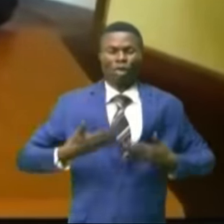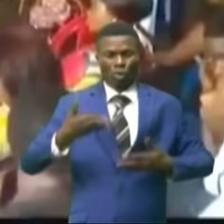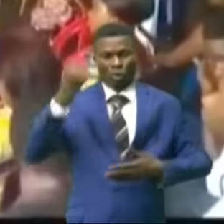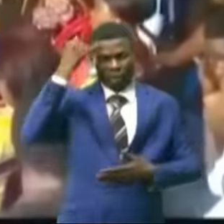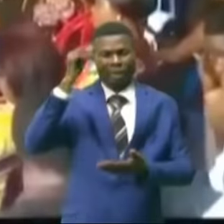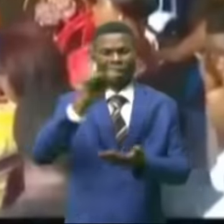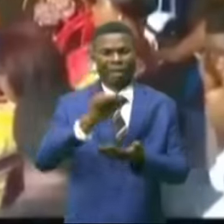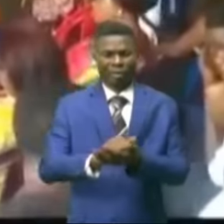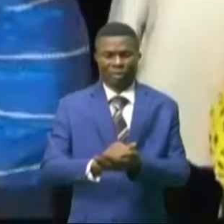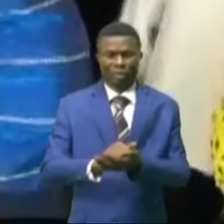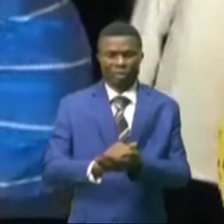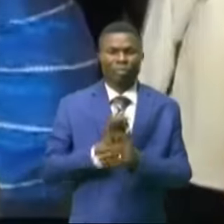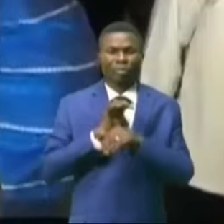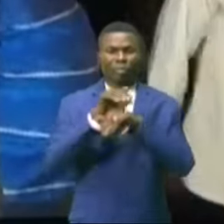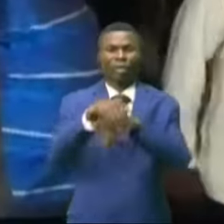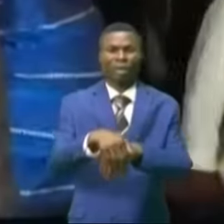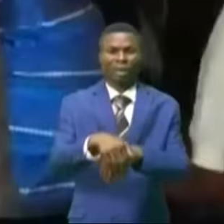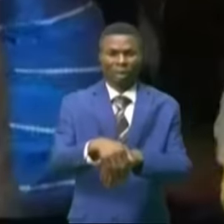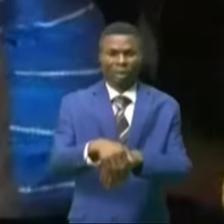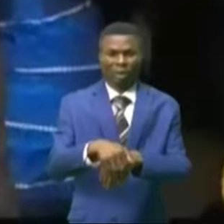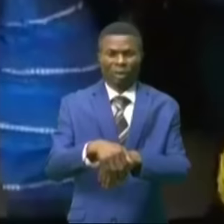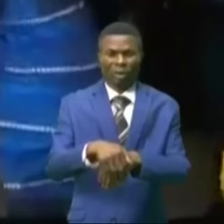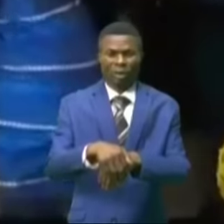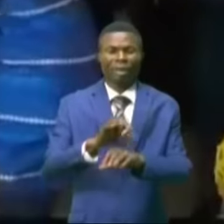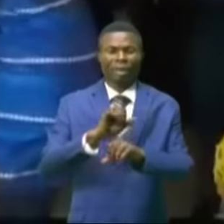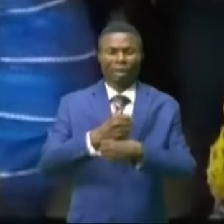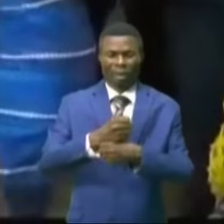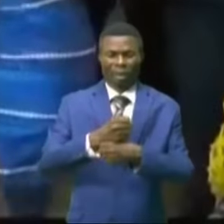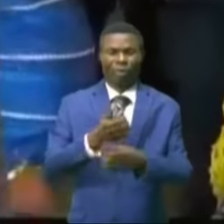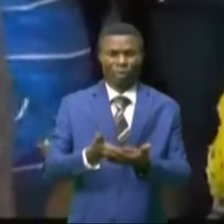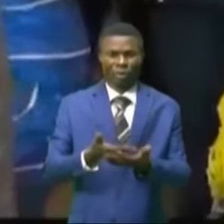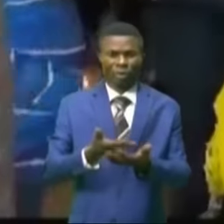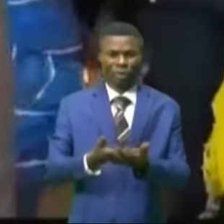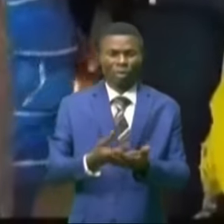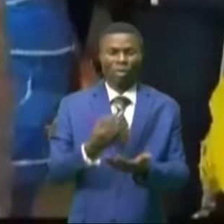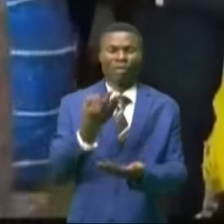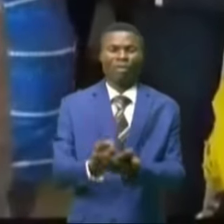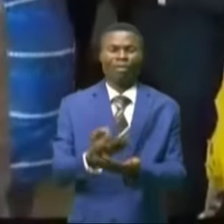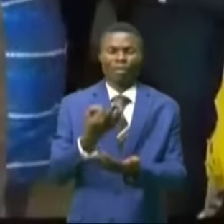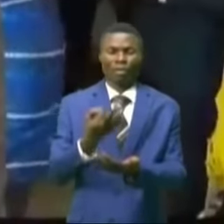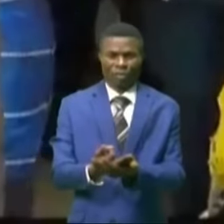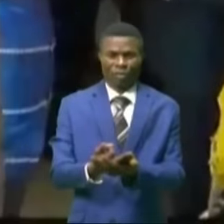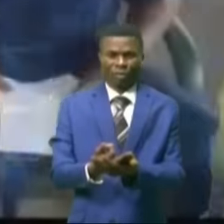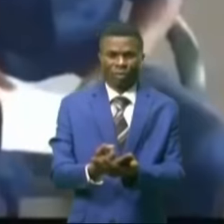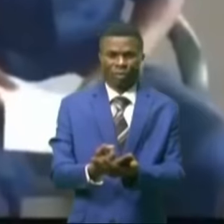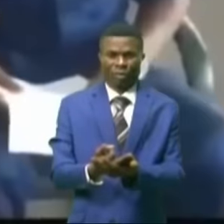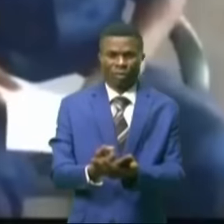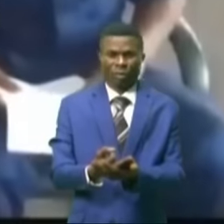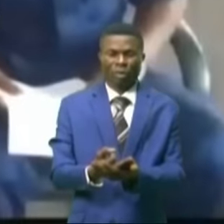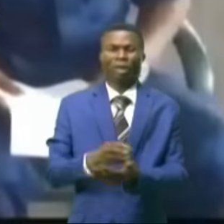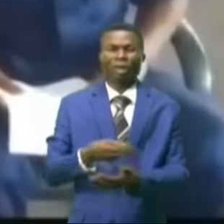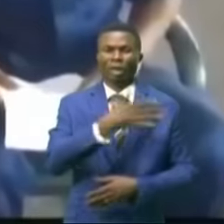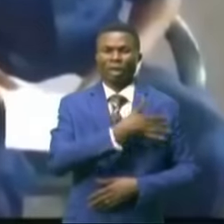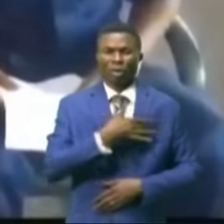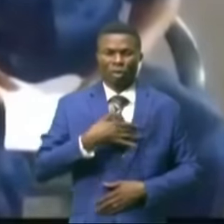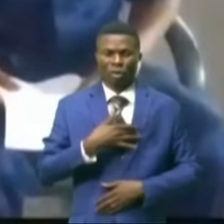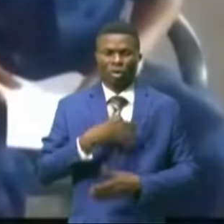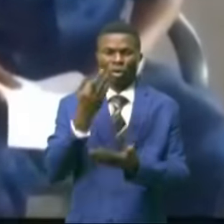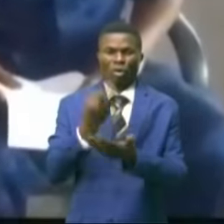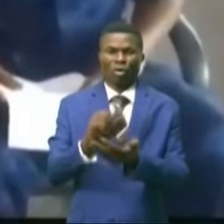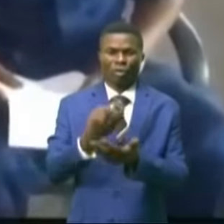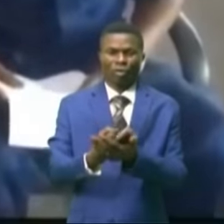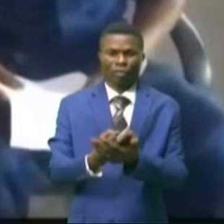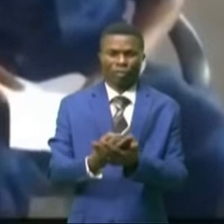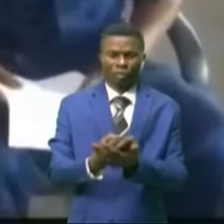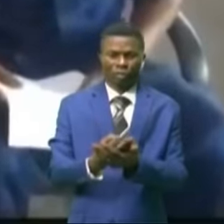initiative. L'engagement a créé le fonds qu'on a appelé fonds de promotion, fonds de